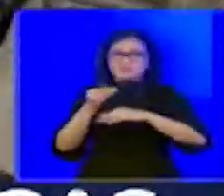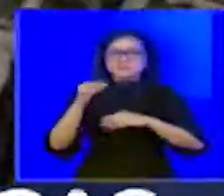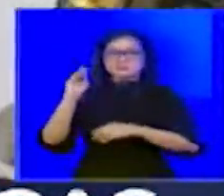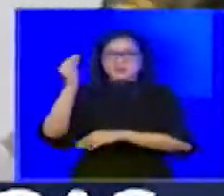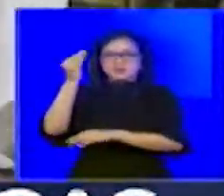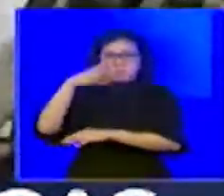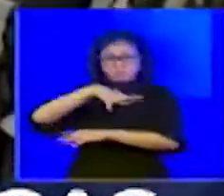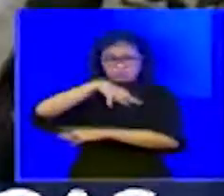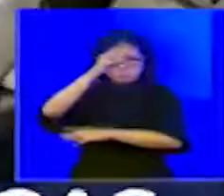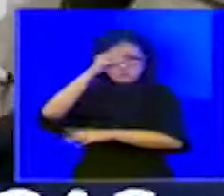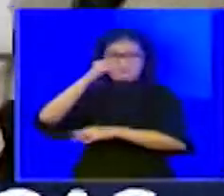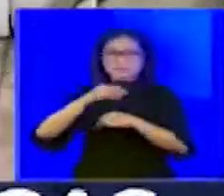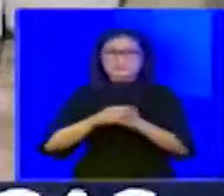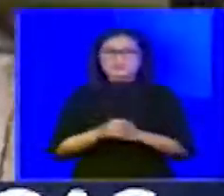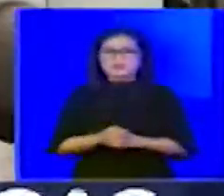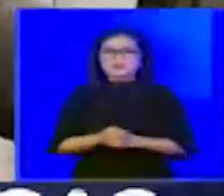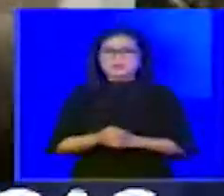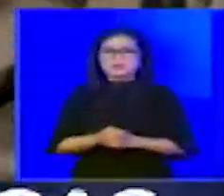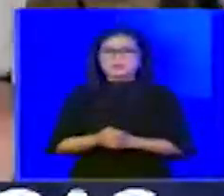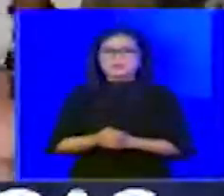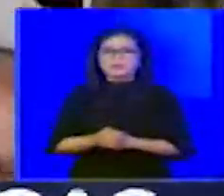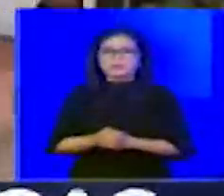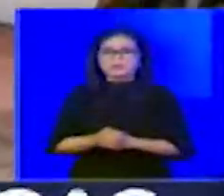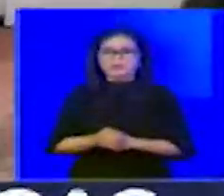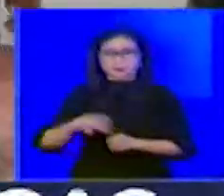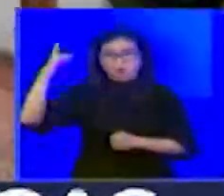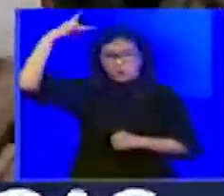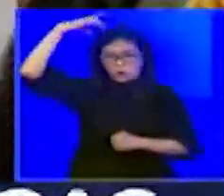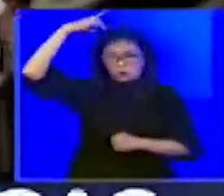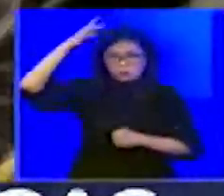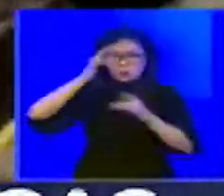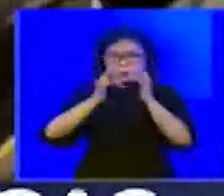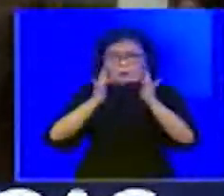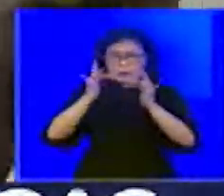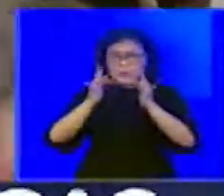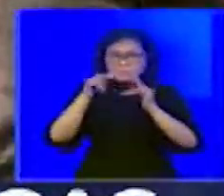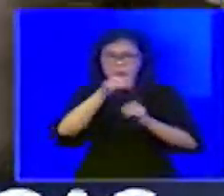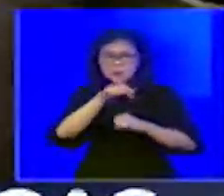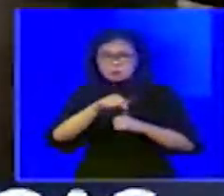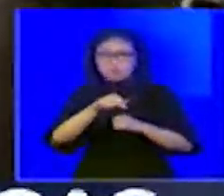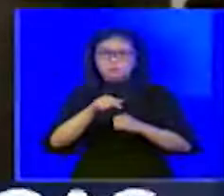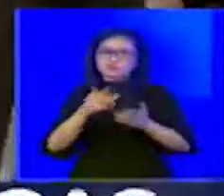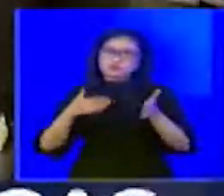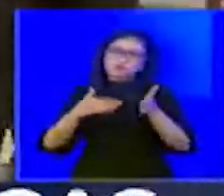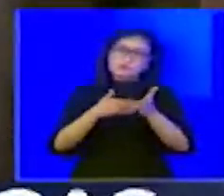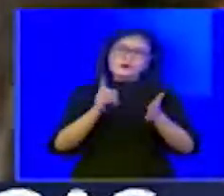Kami petugas. Pengemudi ojek online ini dihentikan petugas karena tidak menggunakan masker dengan benar.